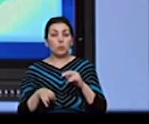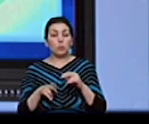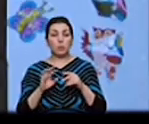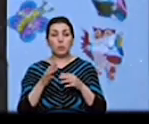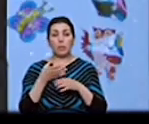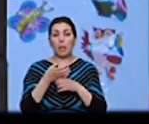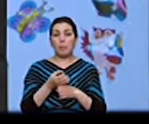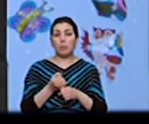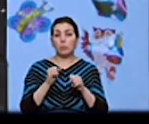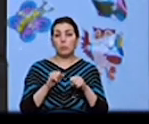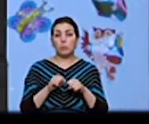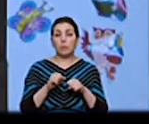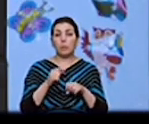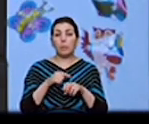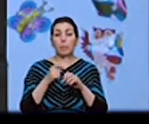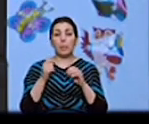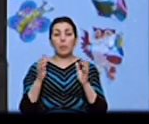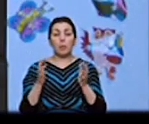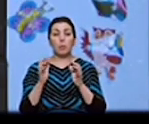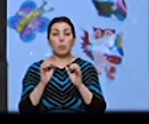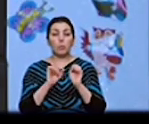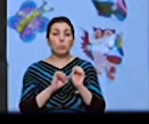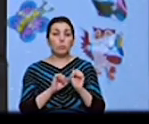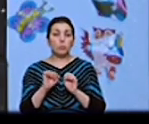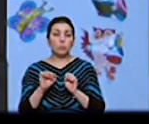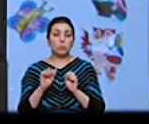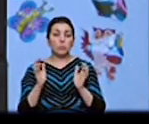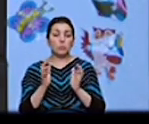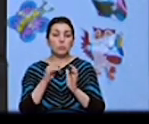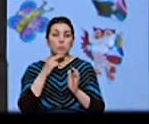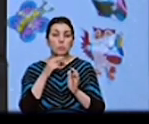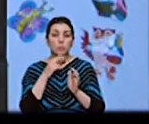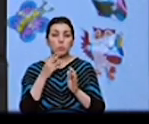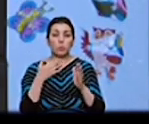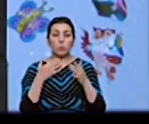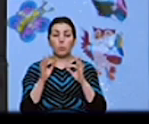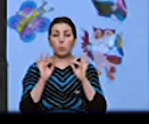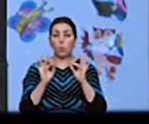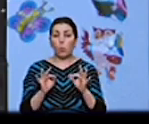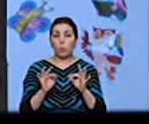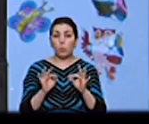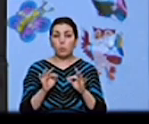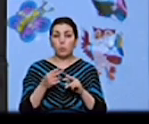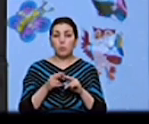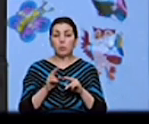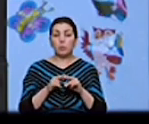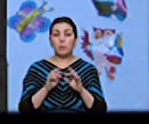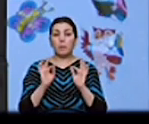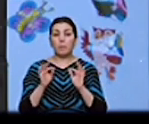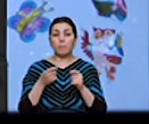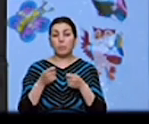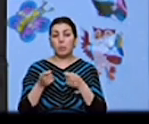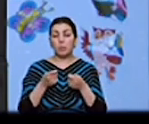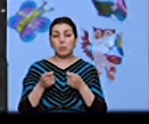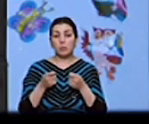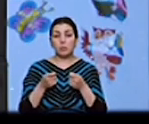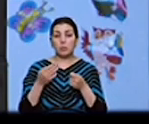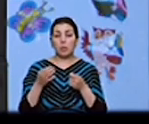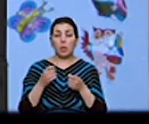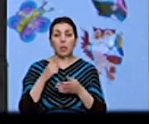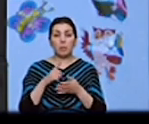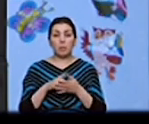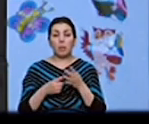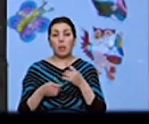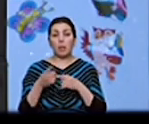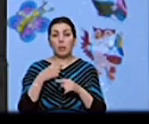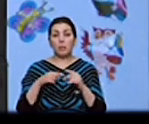kamayishi mumkin. Lekin biroz ularni muhofaza qilib, ular bilan unumli foydalansa, oqilona foydalanilsa,